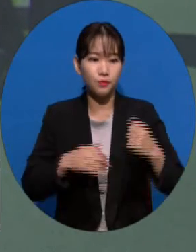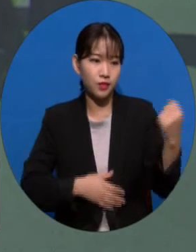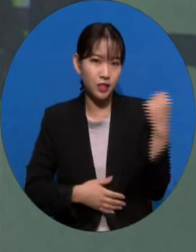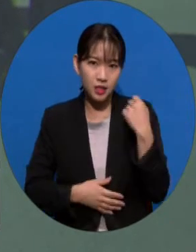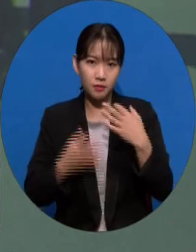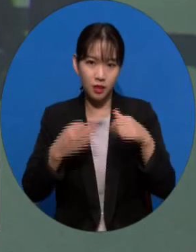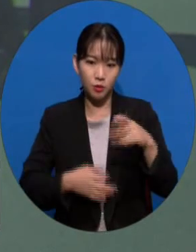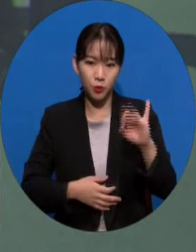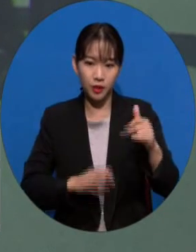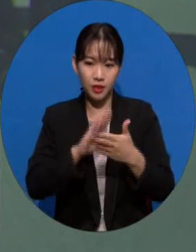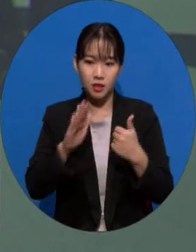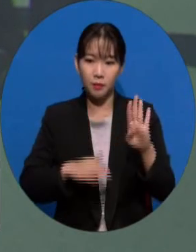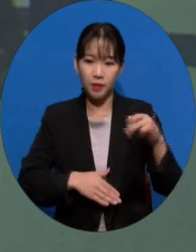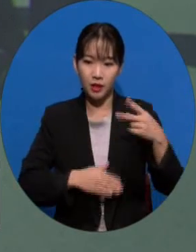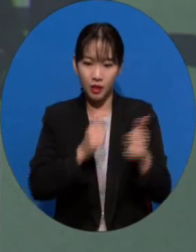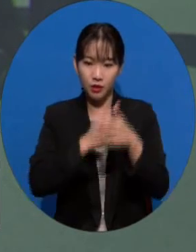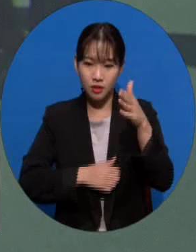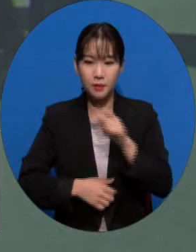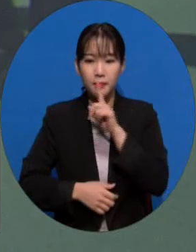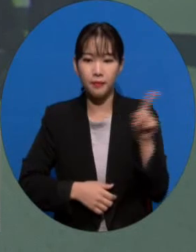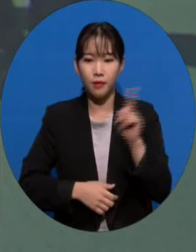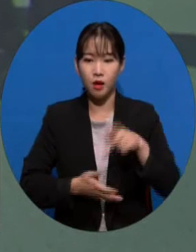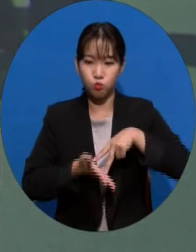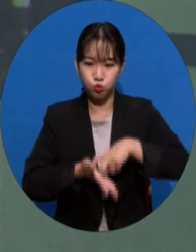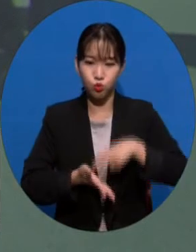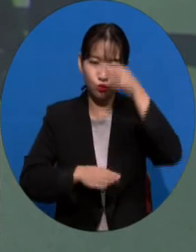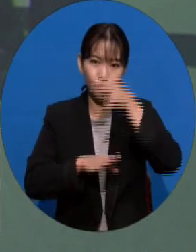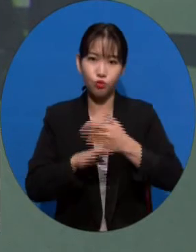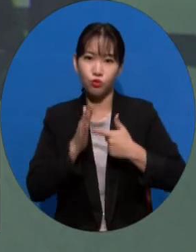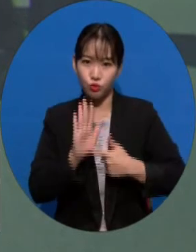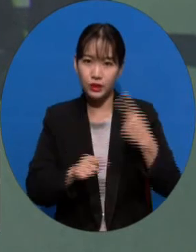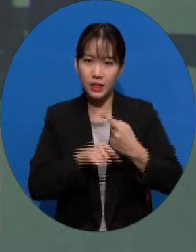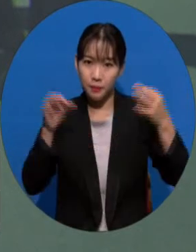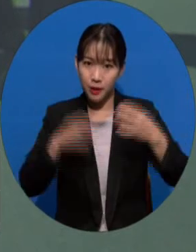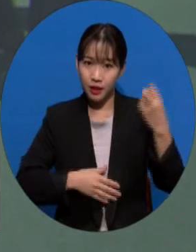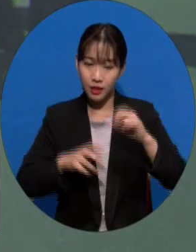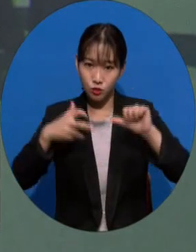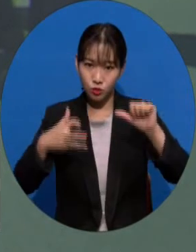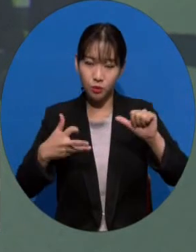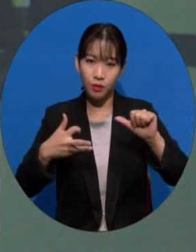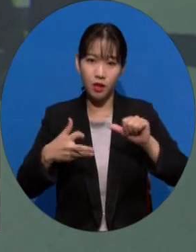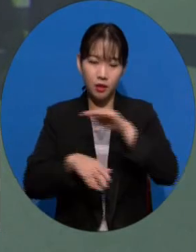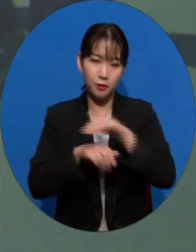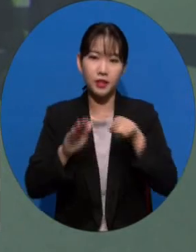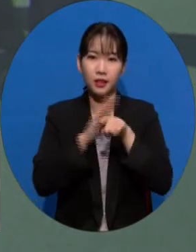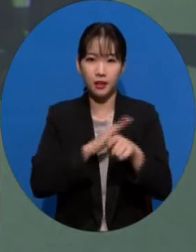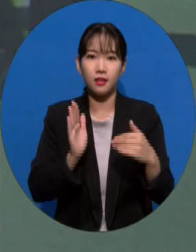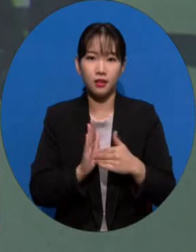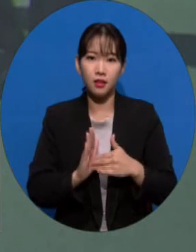국민의힘의 김종인 전 비대위원장이 이른바 무릎 사과 이후 1년 만에 국립 5.18 묘지를 다시